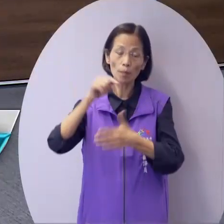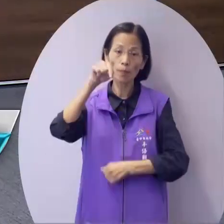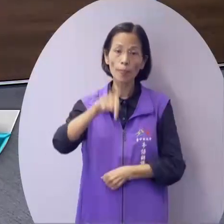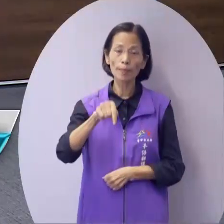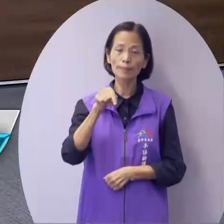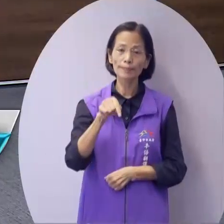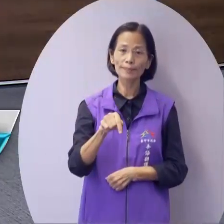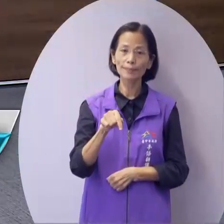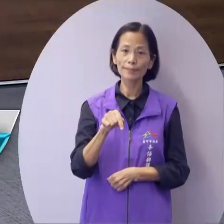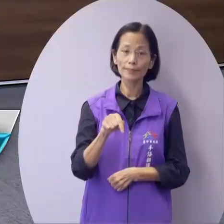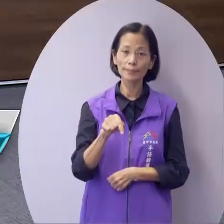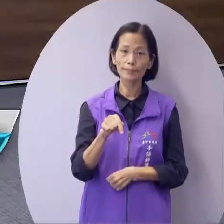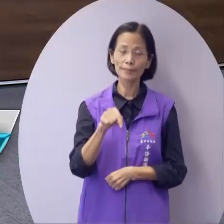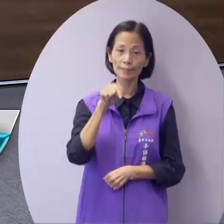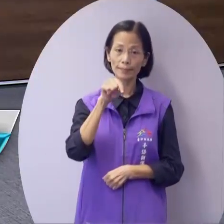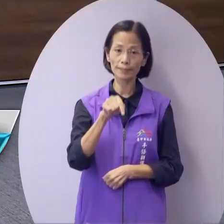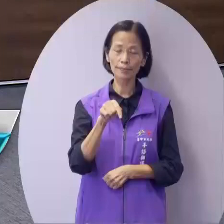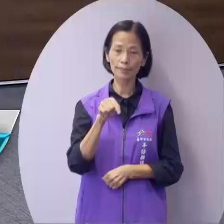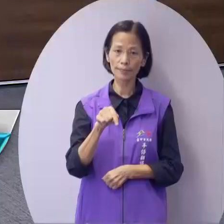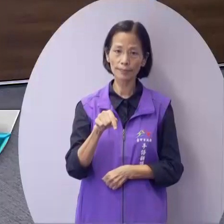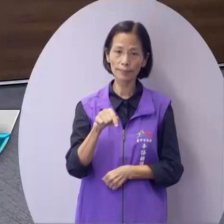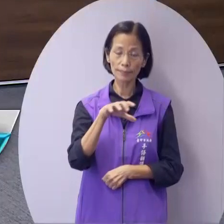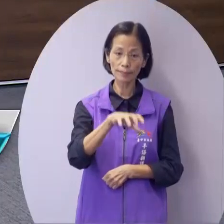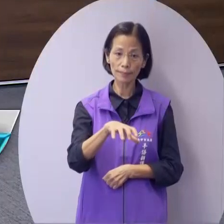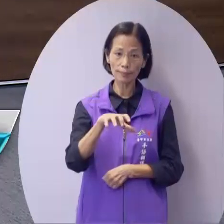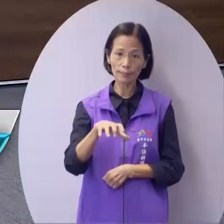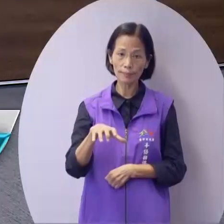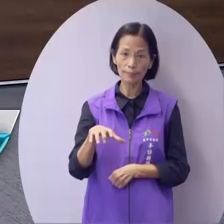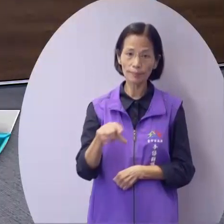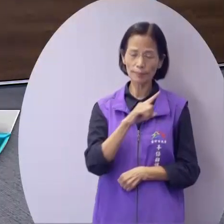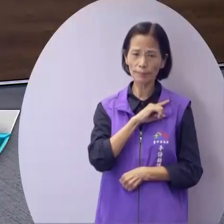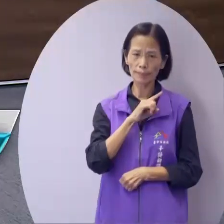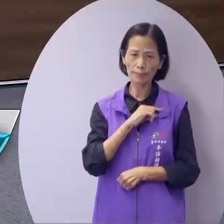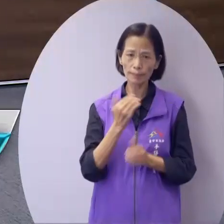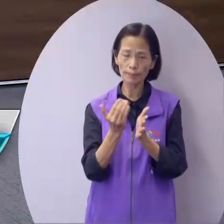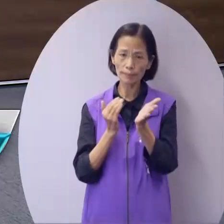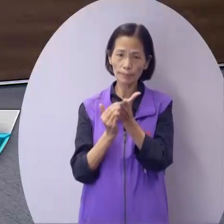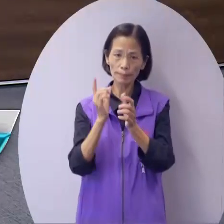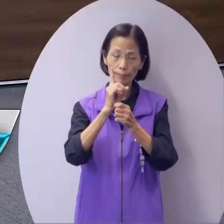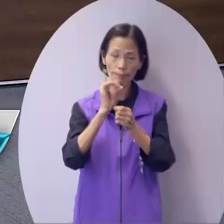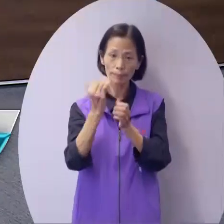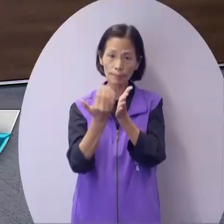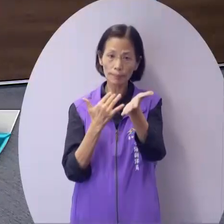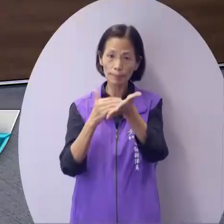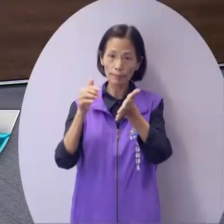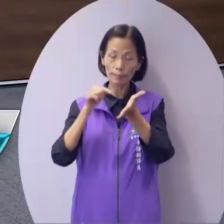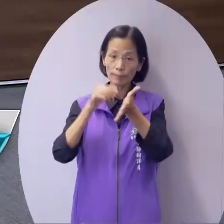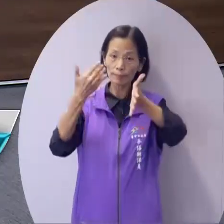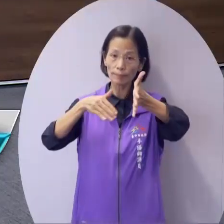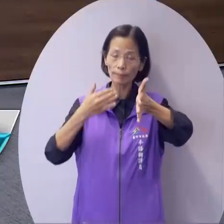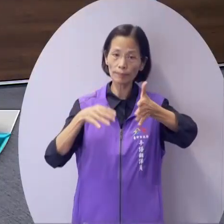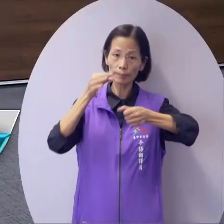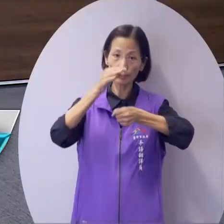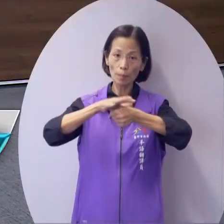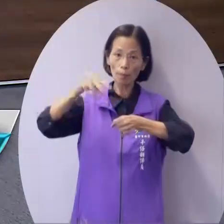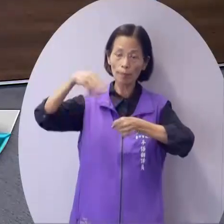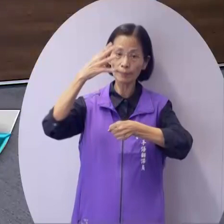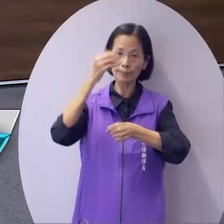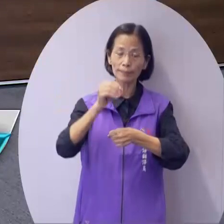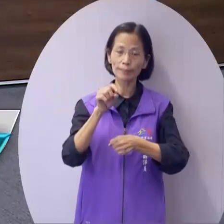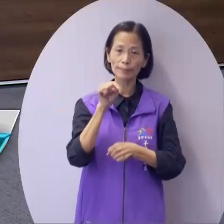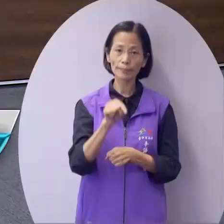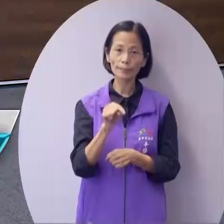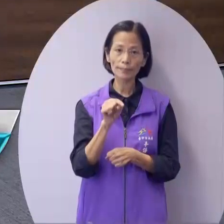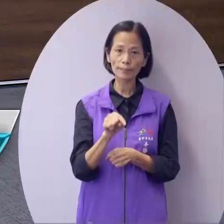分，因为地方的支筹款已经列在110年的预算，那中央补助款的300万的部分，因